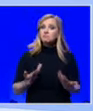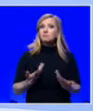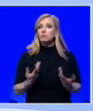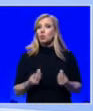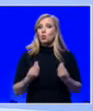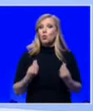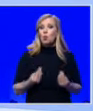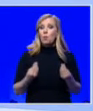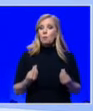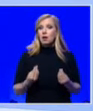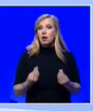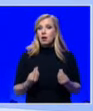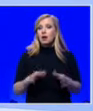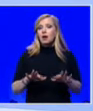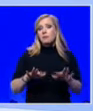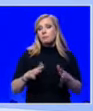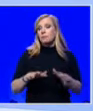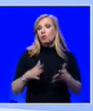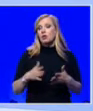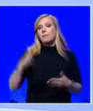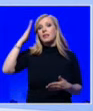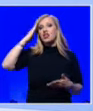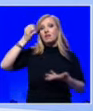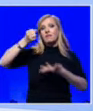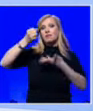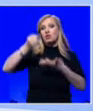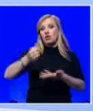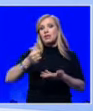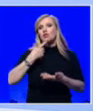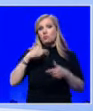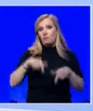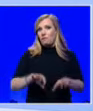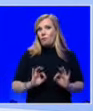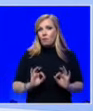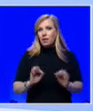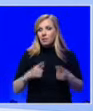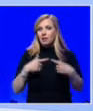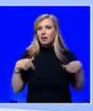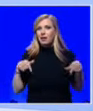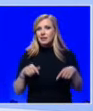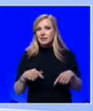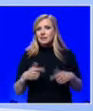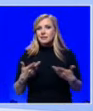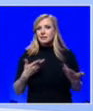така добър, може би, държавен бюджет. Защото в момента ние така